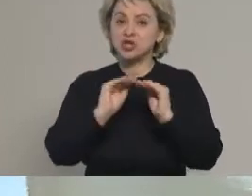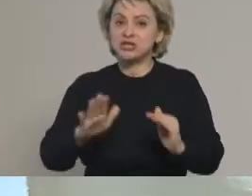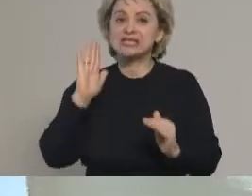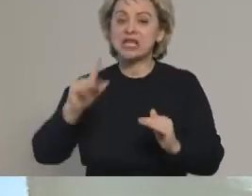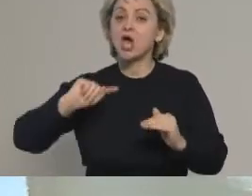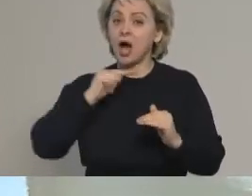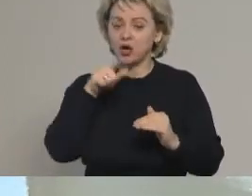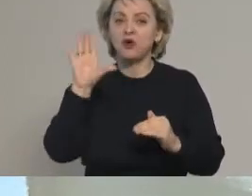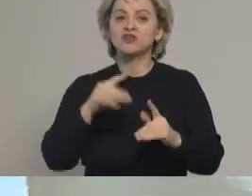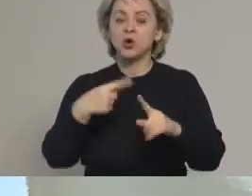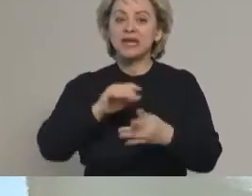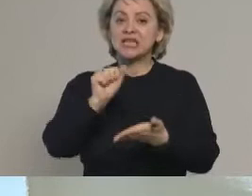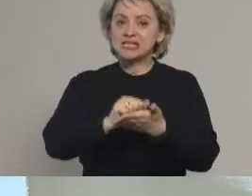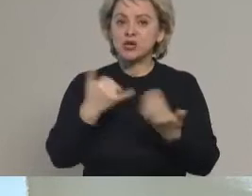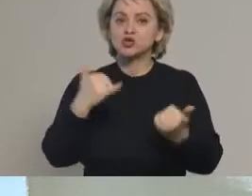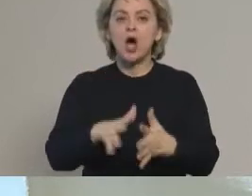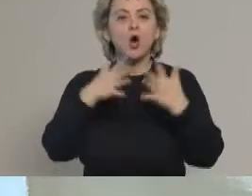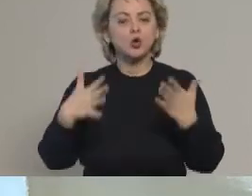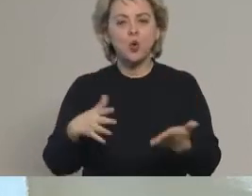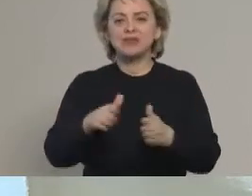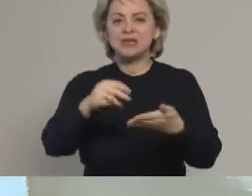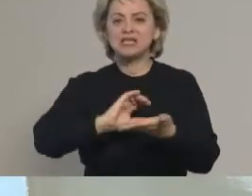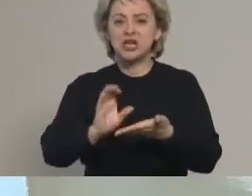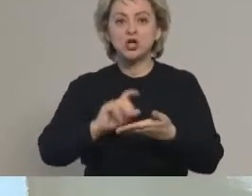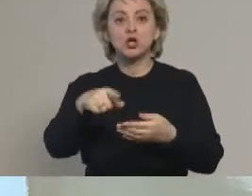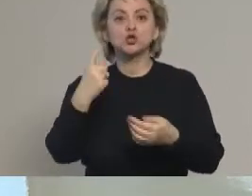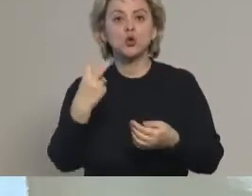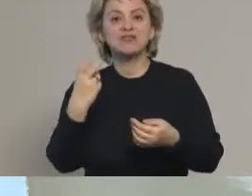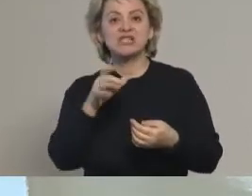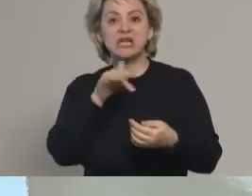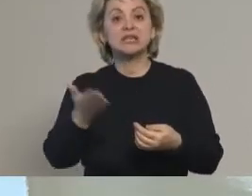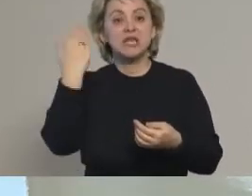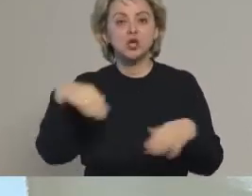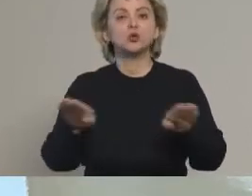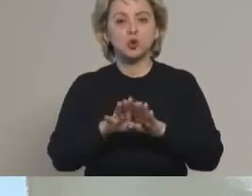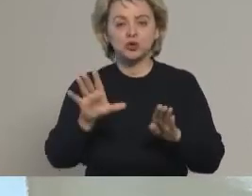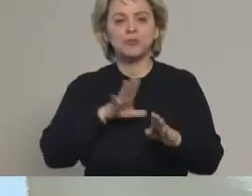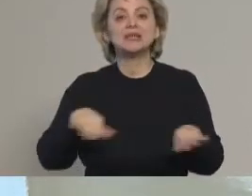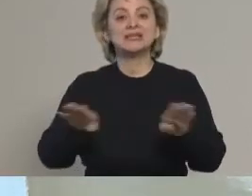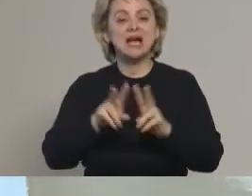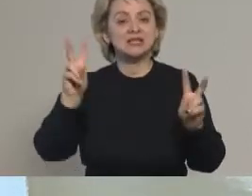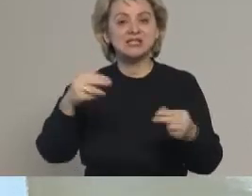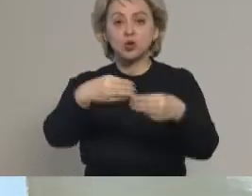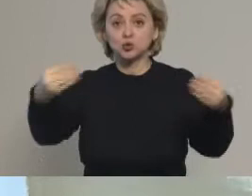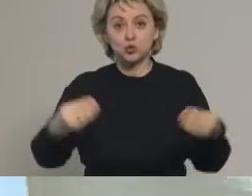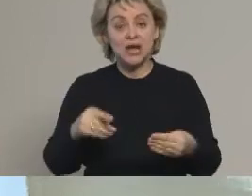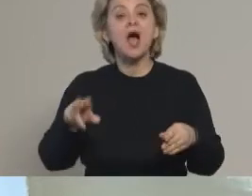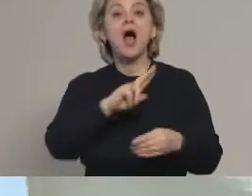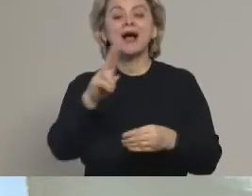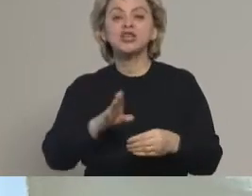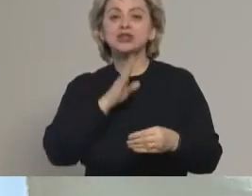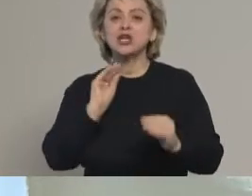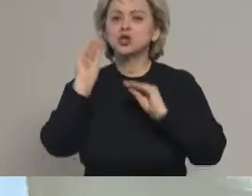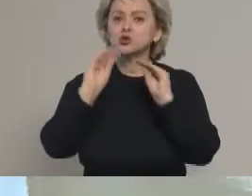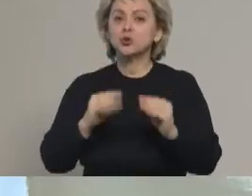стать экономной. Все это издается сегодня огромными тиражами. Но и 100-200 лет назад тоже был так называемый глянец. О каких